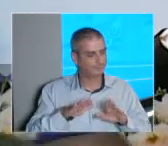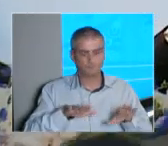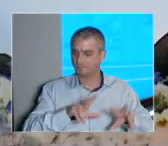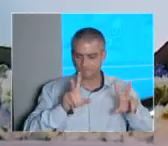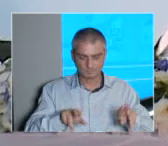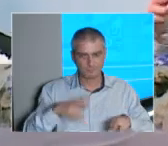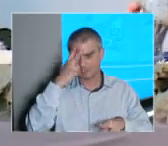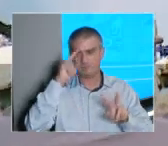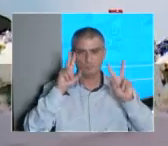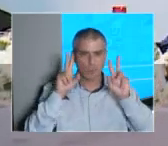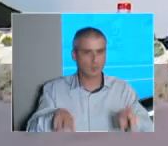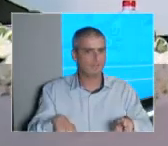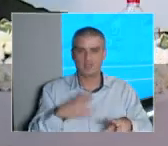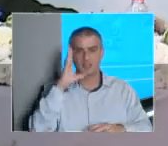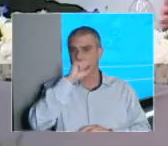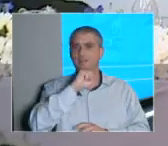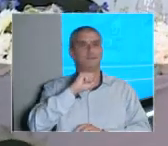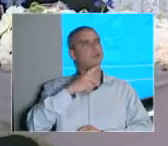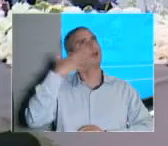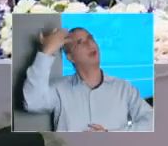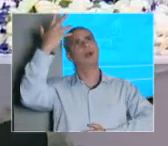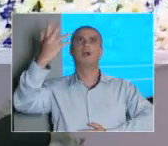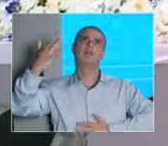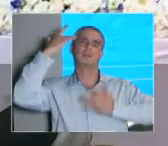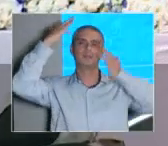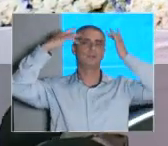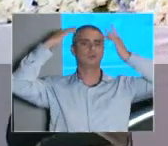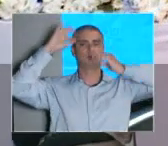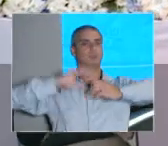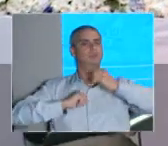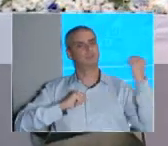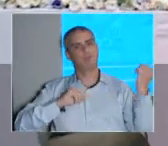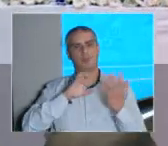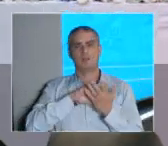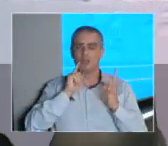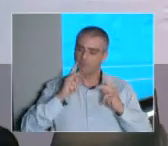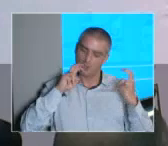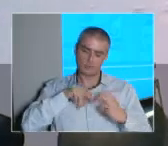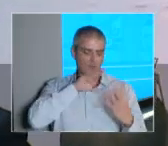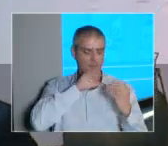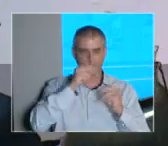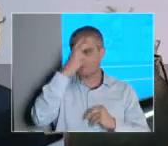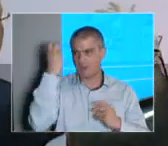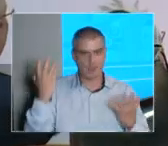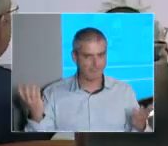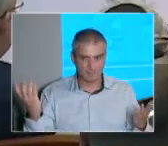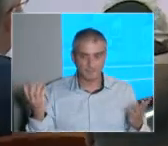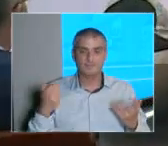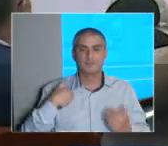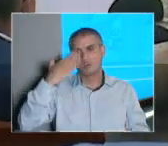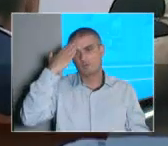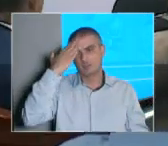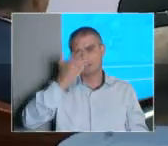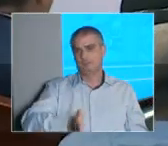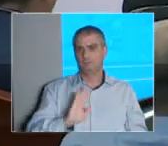השתנה והערבים לא השתנו. אין לנו את התפיסה האוטופית, הדמיונית הזאת של השמאל מרכז, שאפשר לשבת ולדבר עם הערבים. ואנחנו